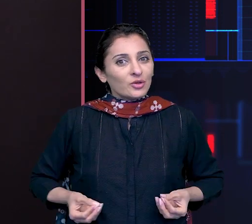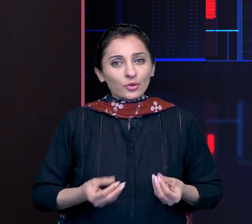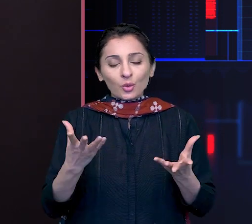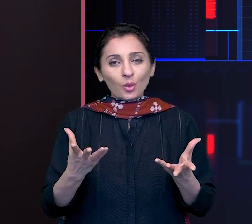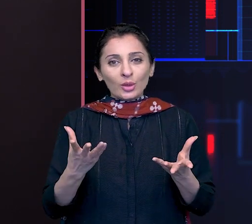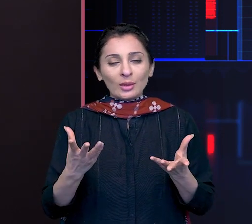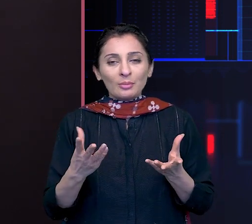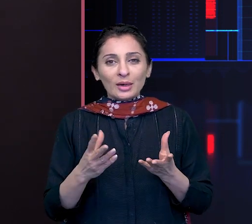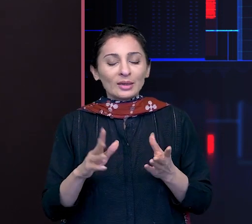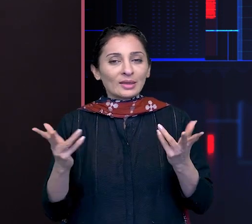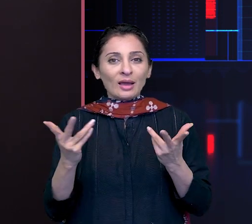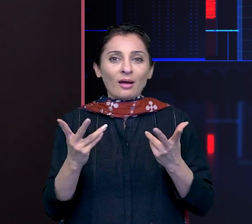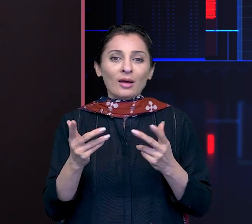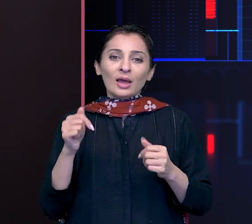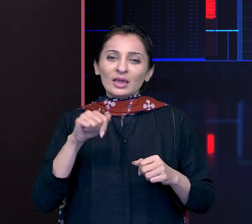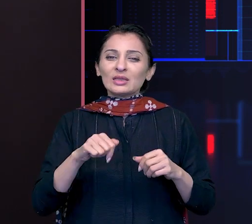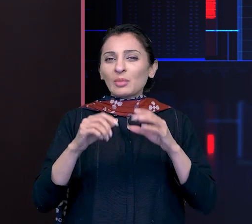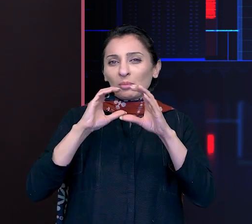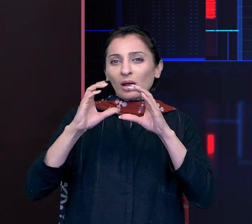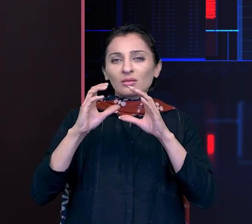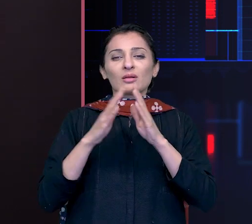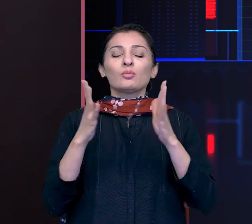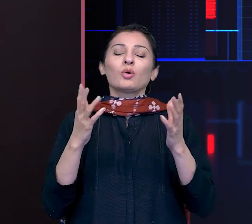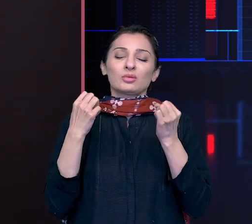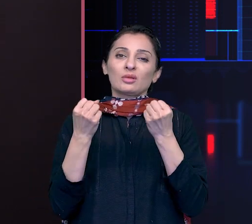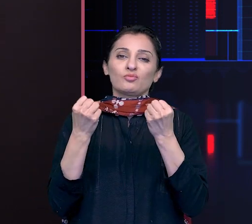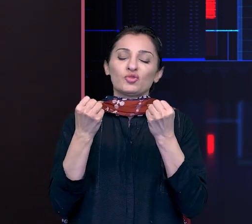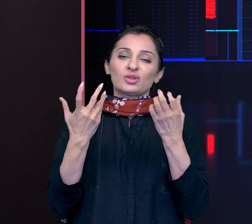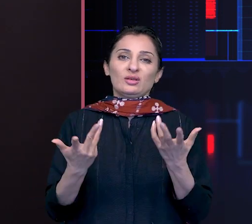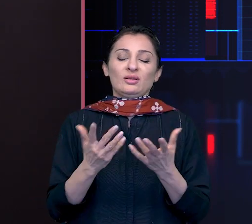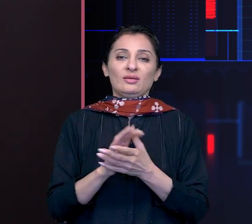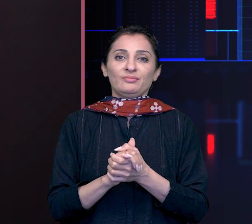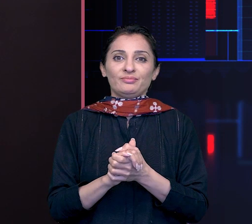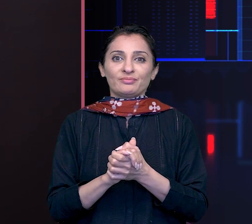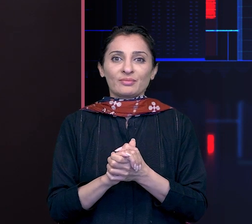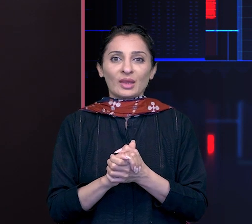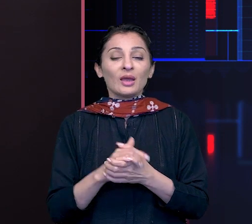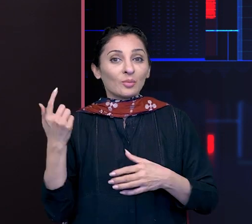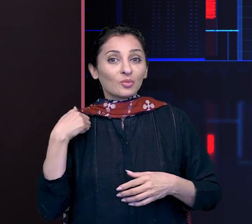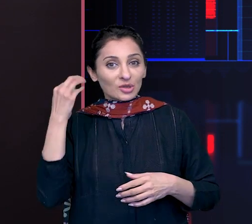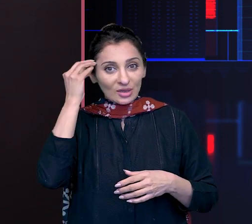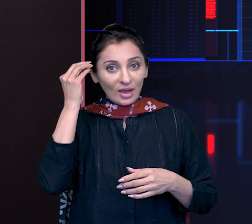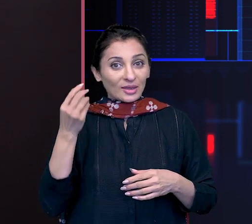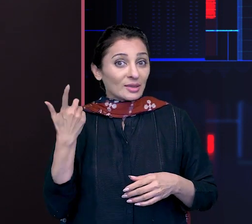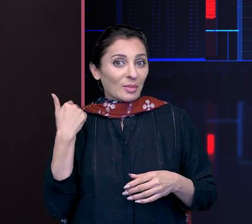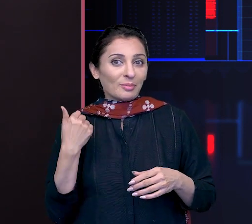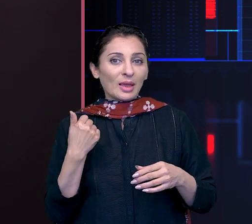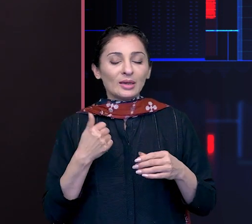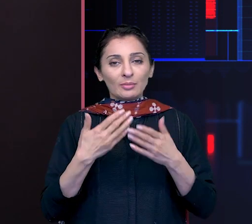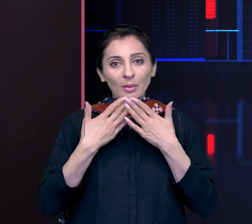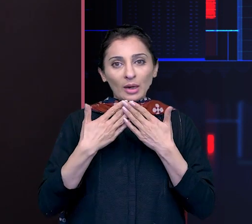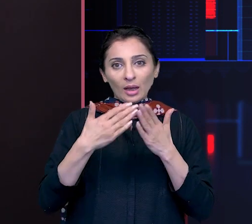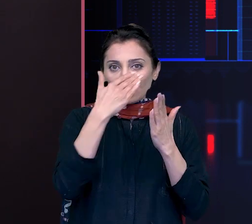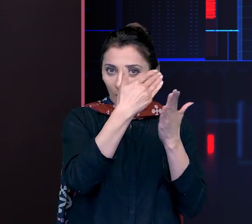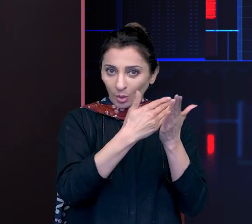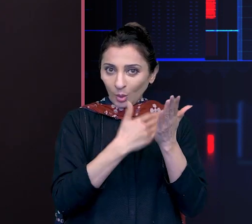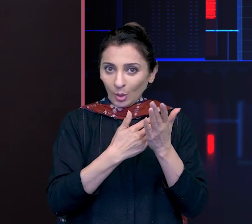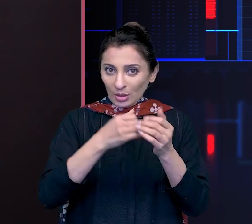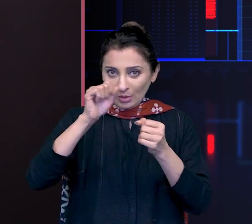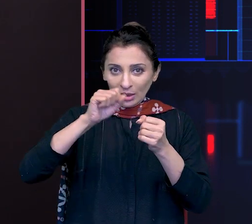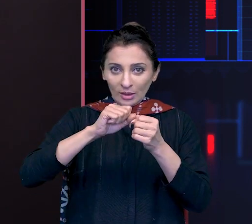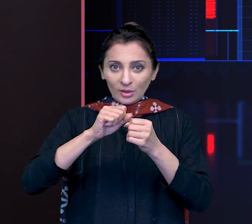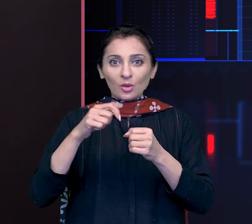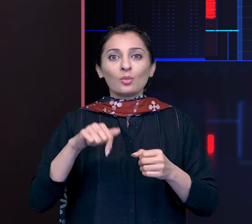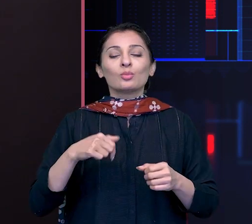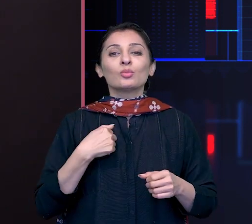آف لائف پہ جو ایک بڑا سینسٹیو ٹاپک ہے جس پہ بات کرنا بچوں کے ساتھ تو بہت انتہائی مشکل ہے. مجھے یاد ہے کہ جب میں اپنا کورس ڈیولپ